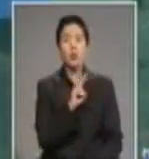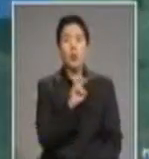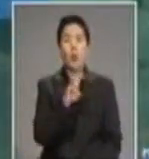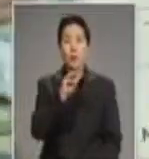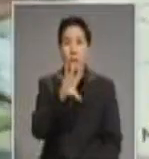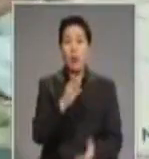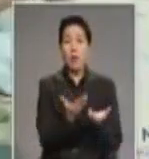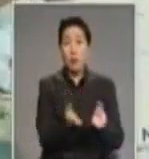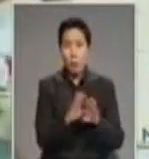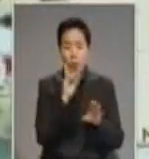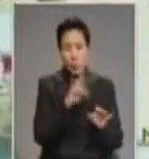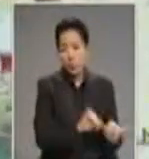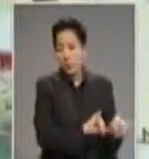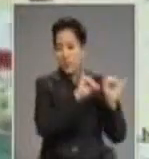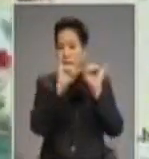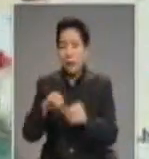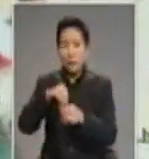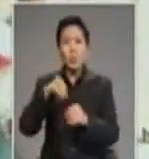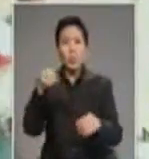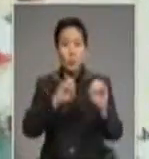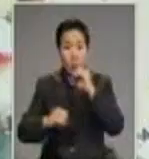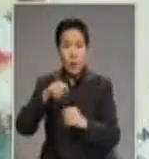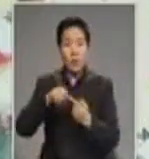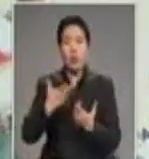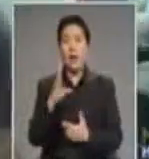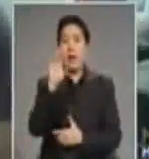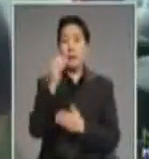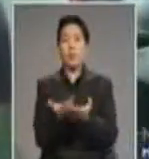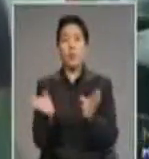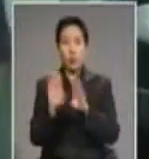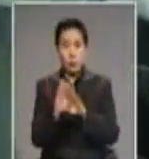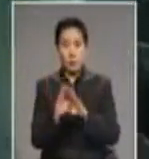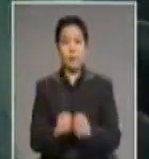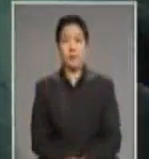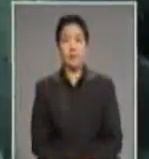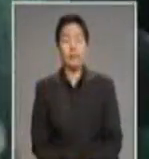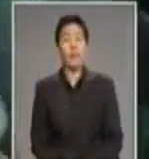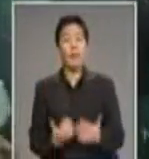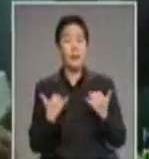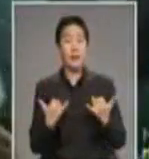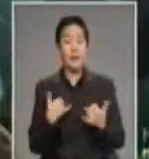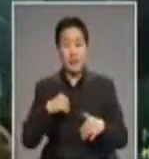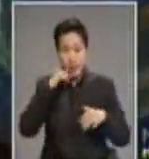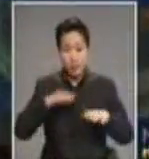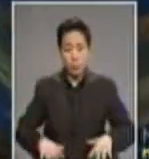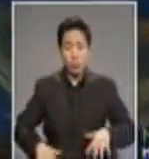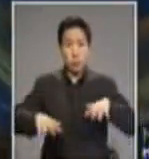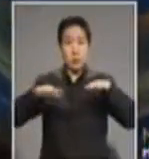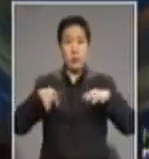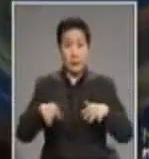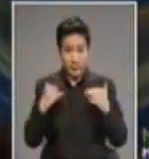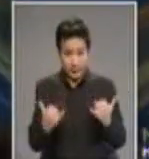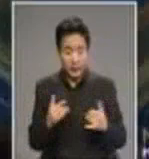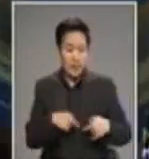เรือนและต้องอพยพไปอาศัยในที่ปลอดภัยกว่า 50ครัวเรือนครับและแม้ว่าระดับน้ำยังคงท่วมสูงนะครับแต่